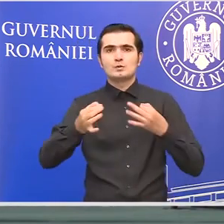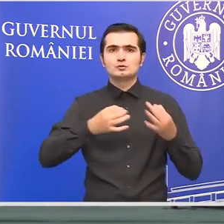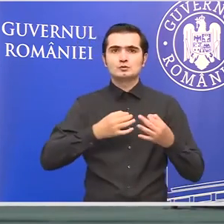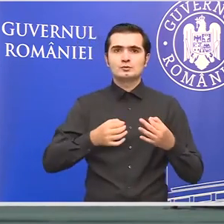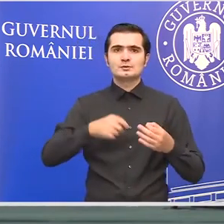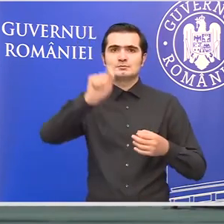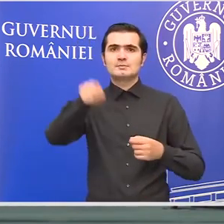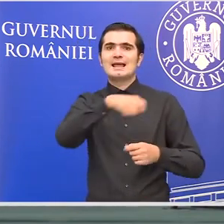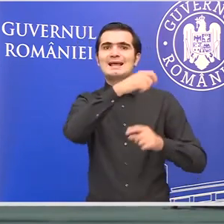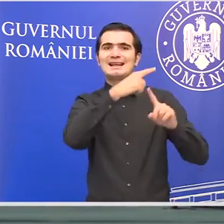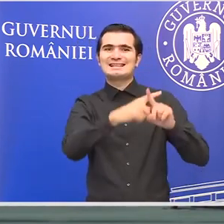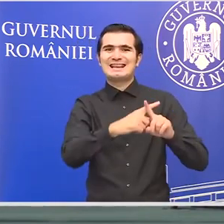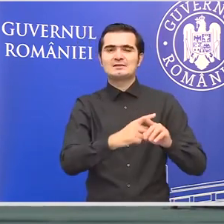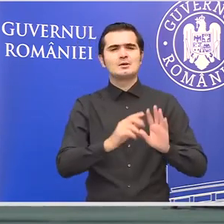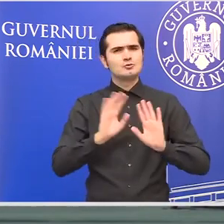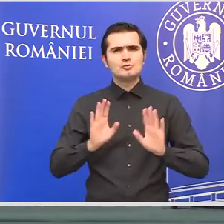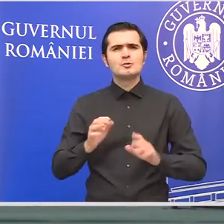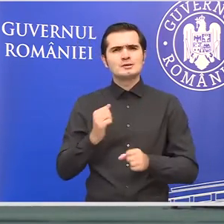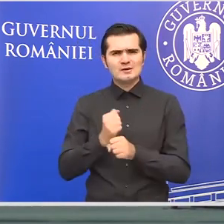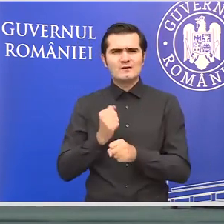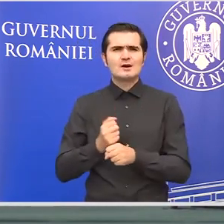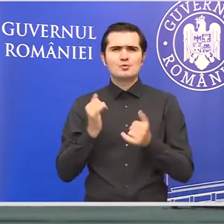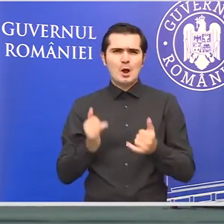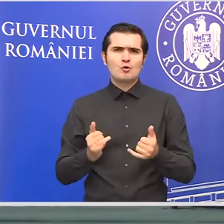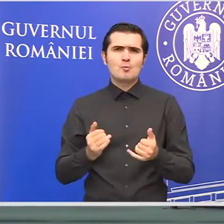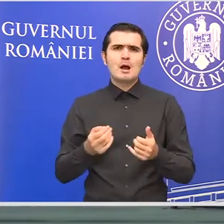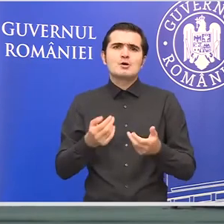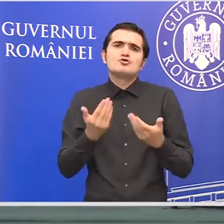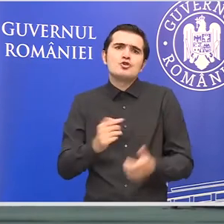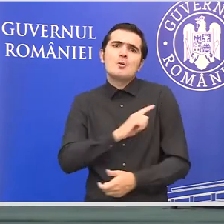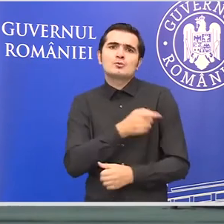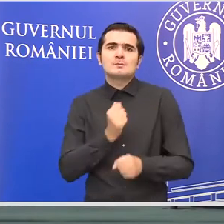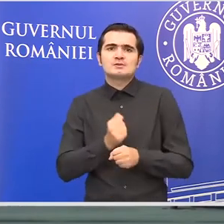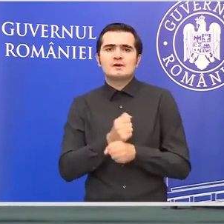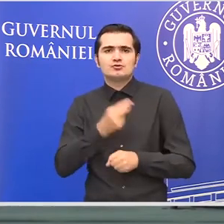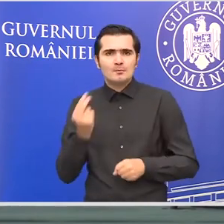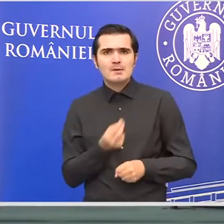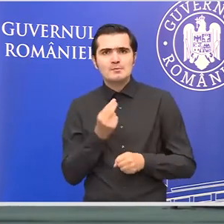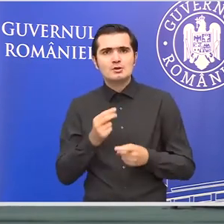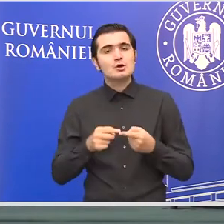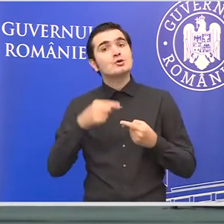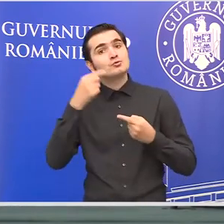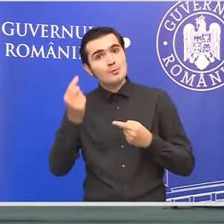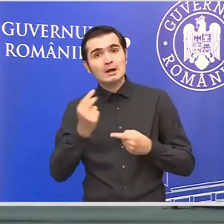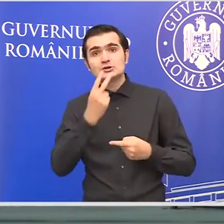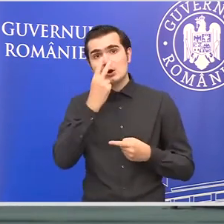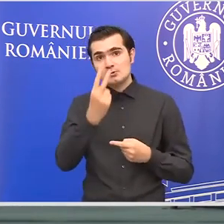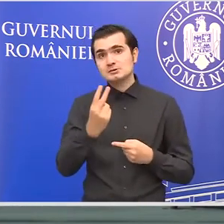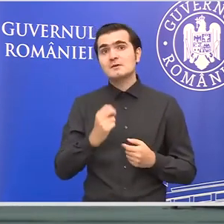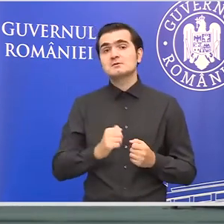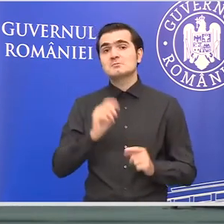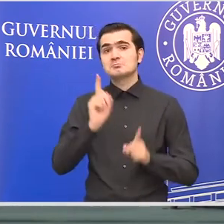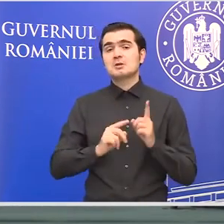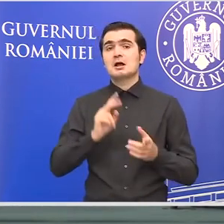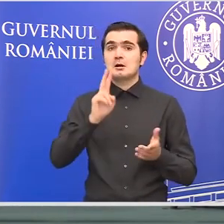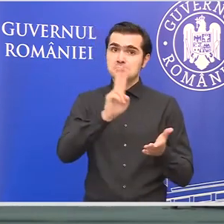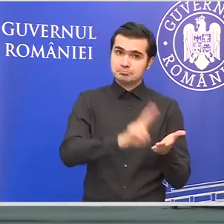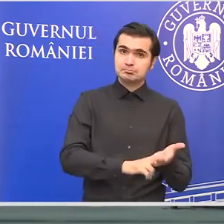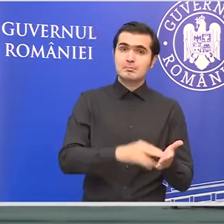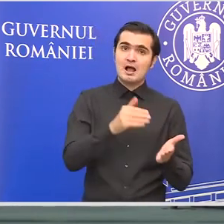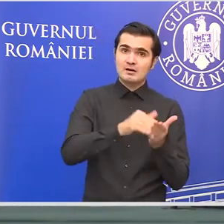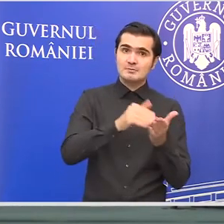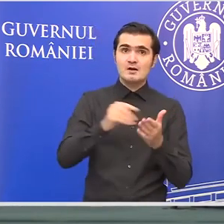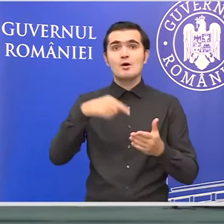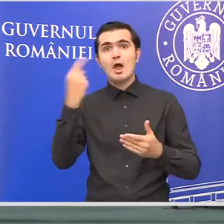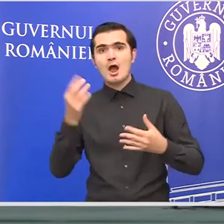caracter restrictiv. Adică haideți să facem acum ce putem face cât se poate de bine și ulterior vom vedea dacă într-adevăr mai avem nevoie și de